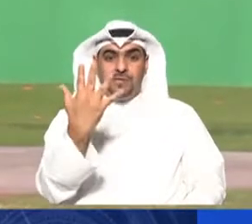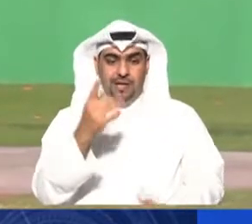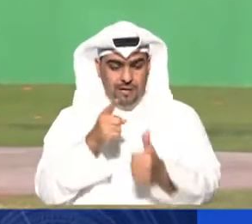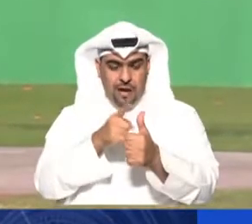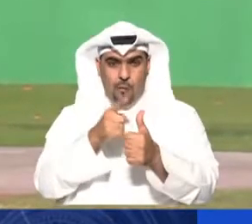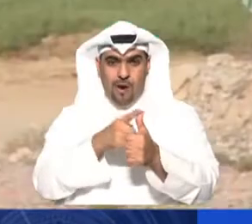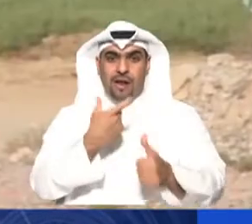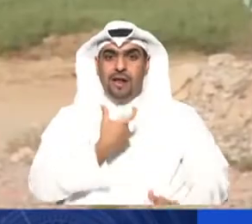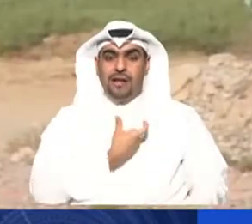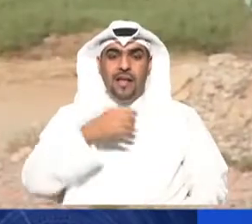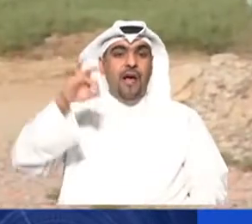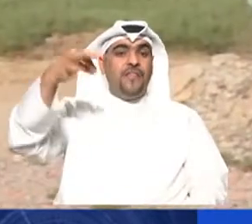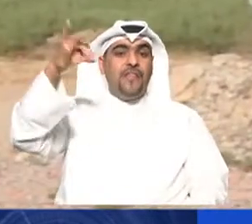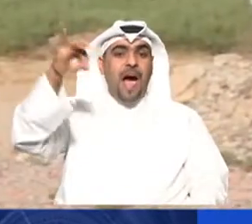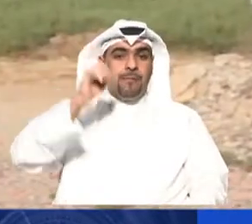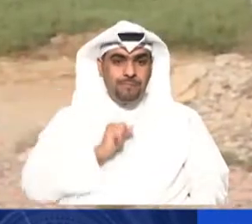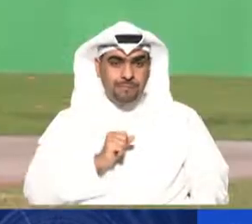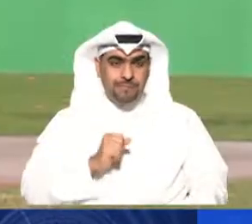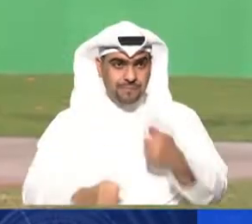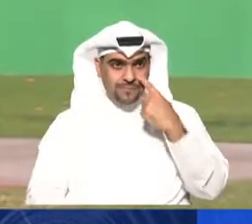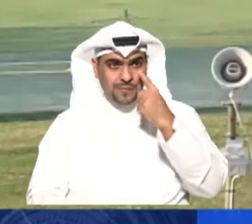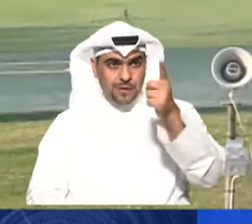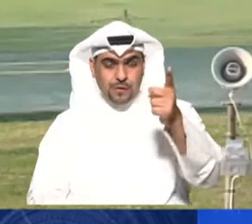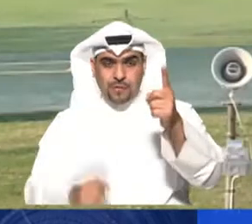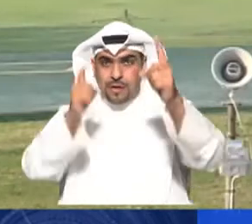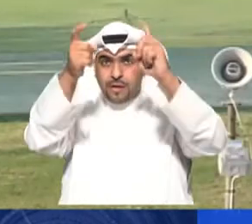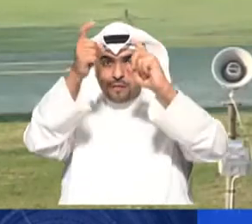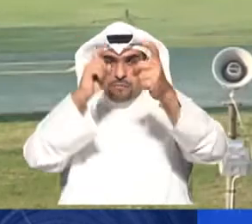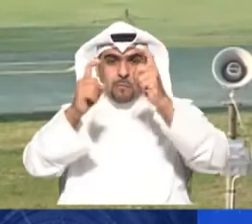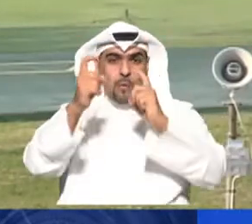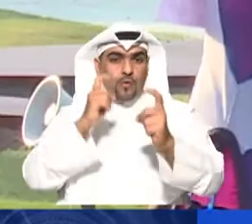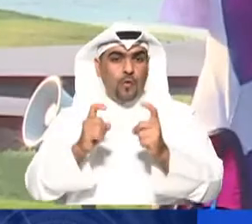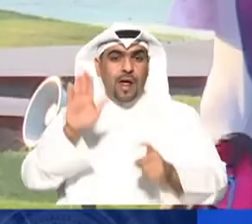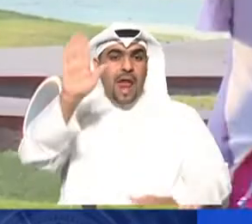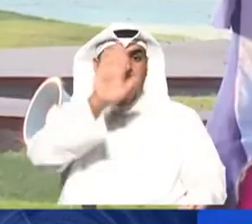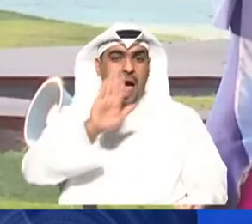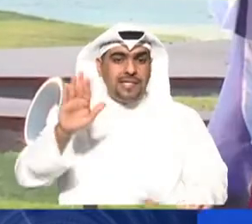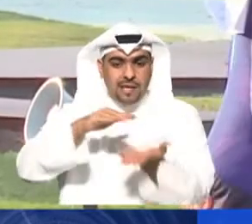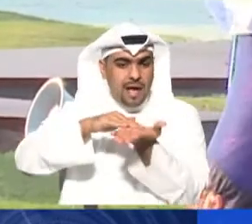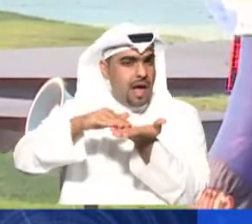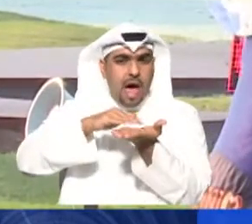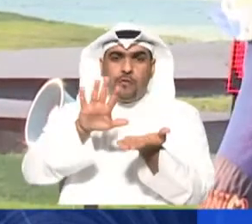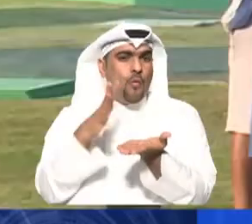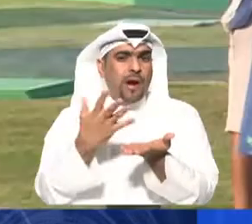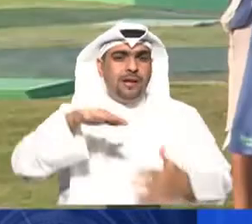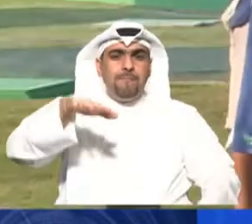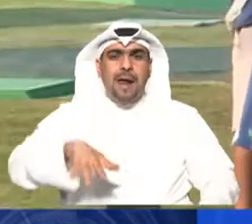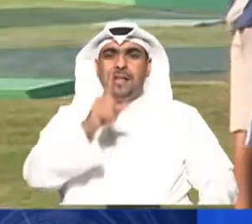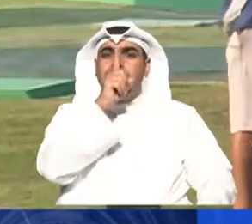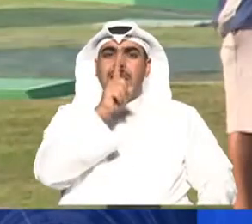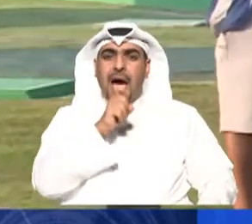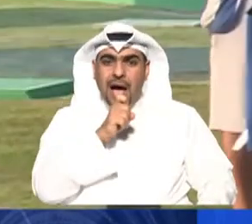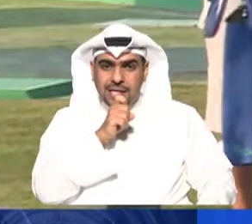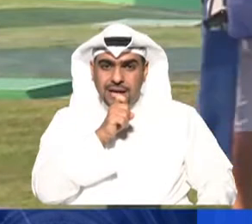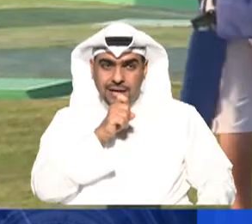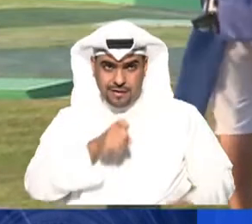14 للرماية التي تستضيفها قطر على ميدان لوسيل الأولمبي، بعد منافسة شرسة خاضها عبد